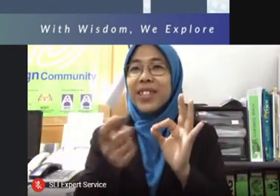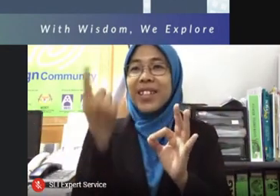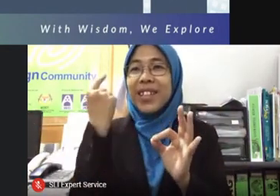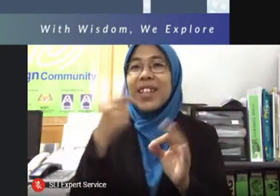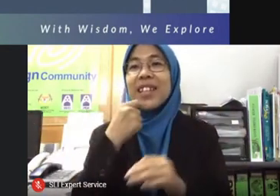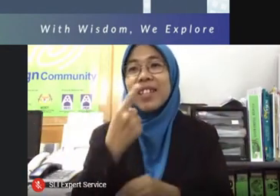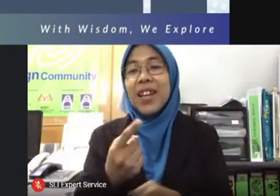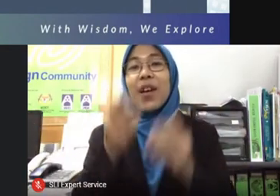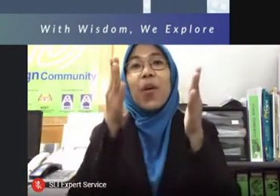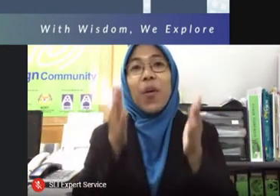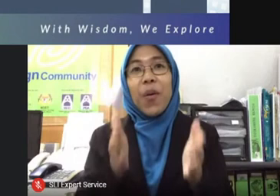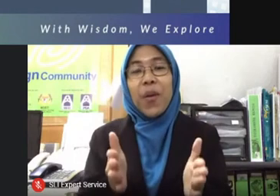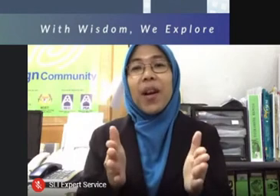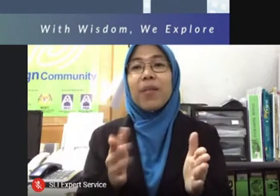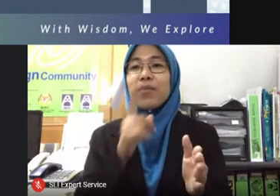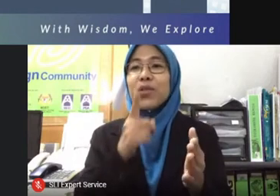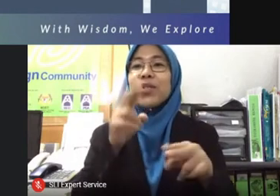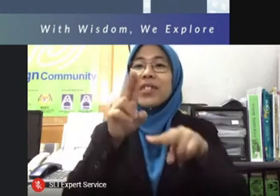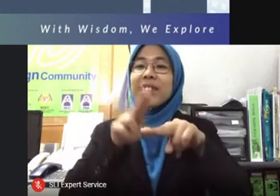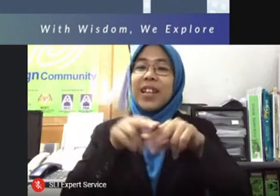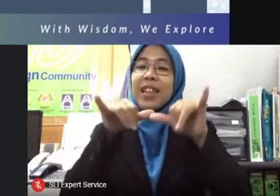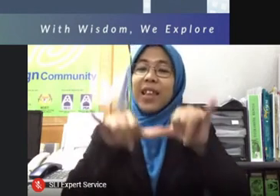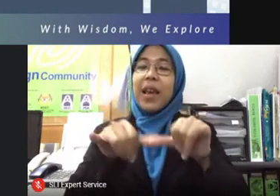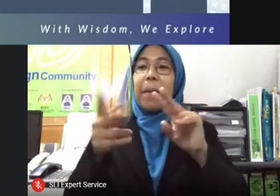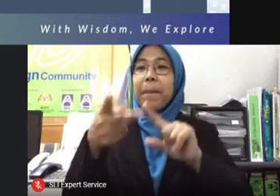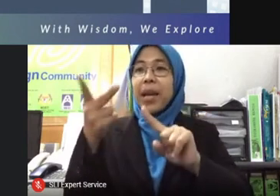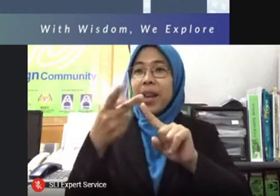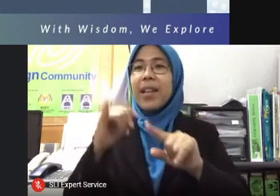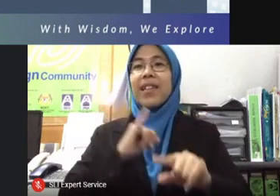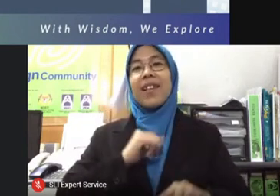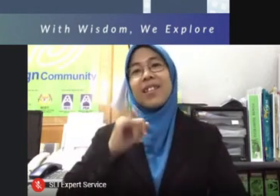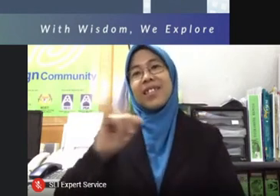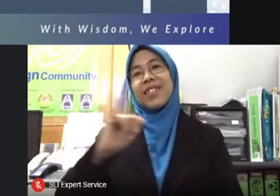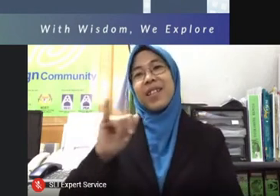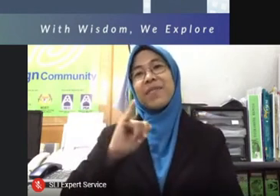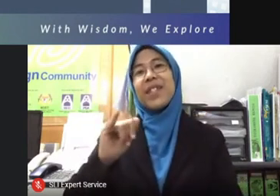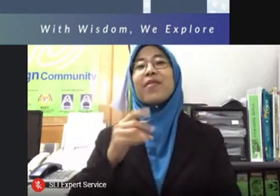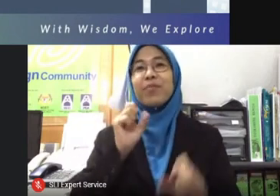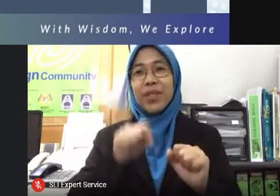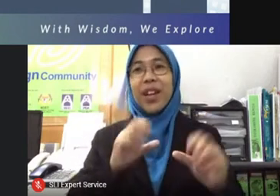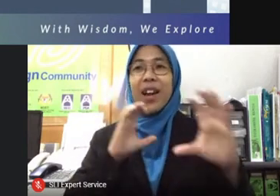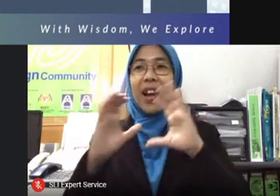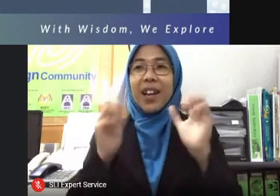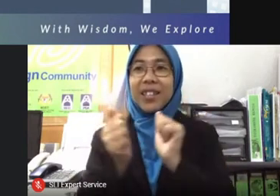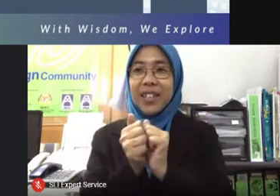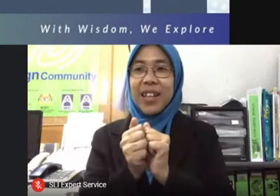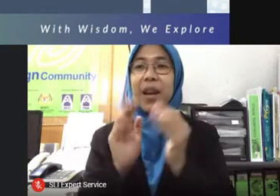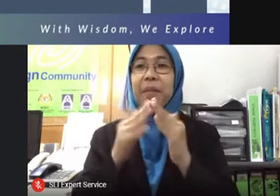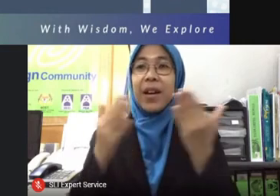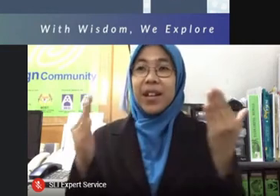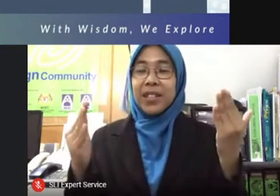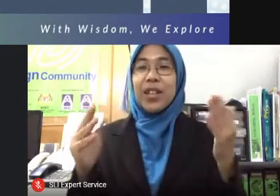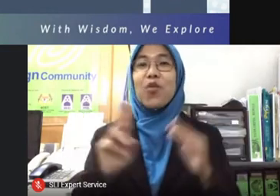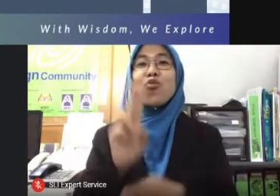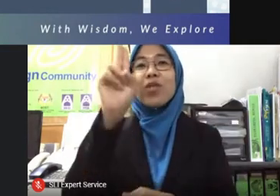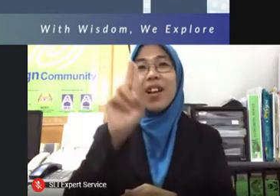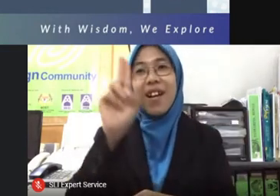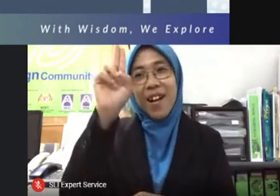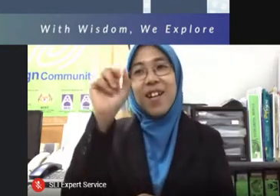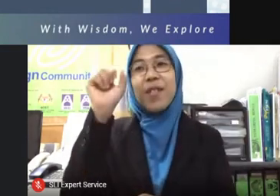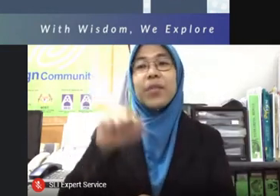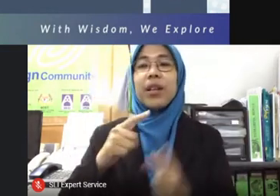mana dia orang, dia duduk sekarang ni dekat Penang, saya pun boleh juga bercakap dalam bahasa apa ni, lorat